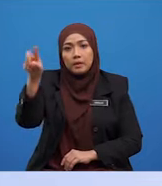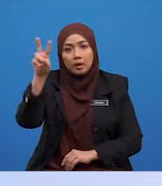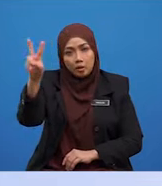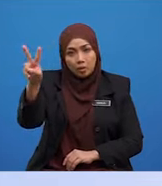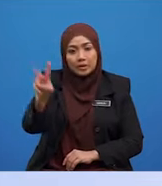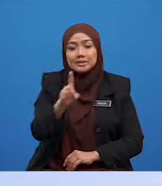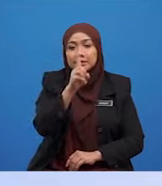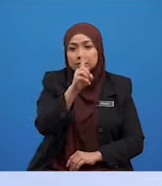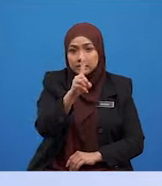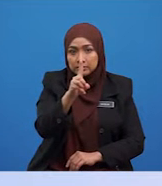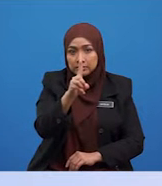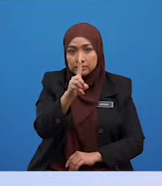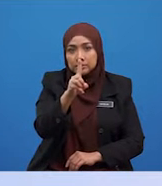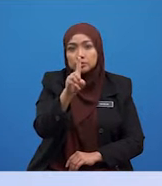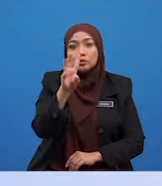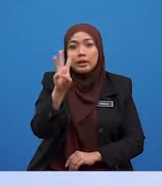2,